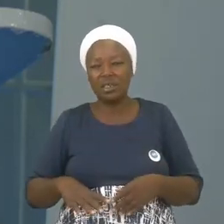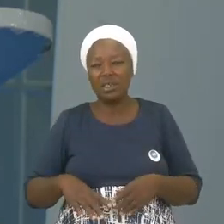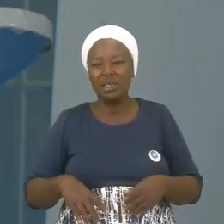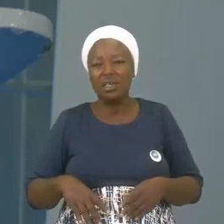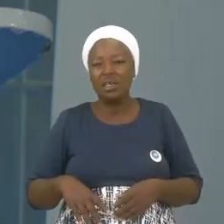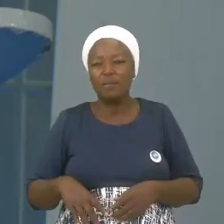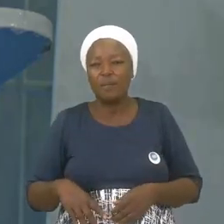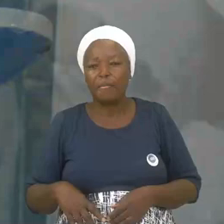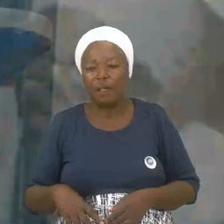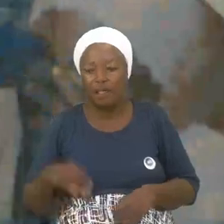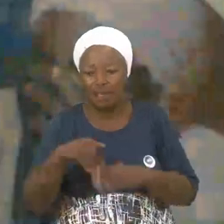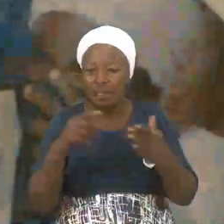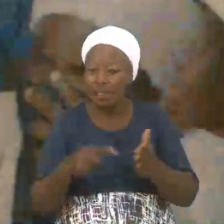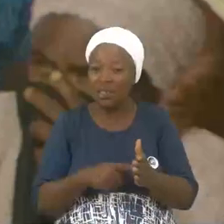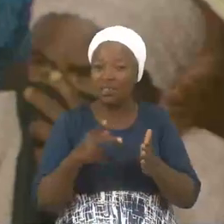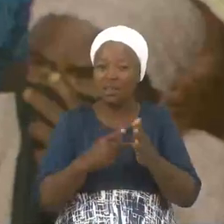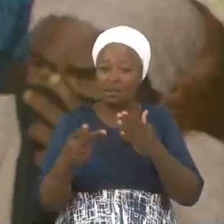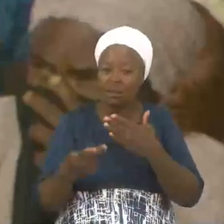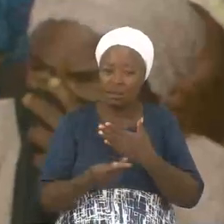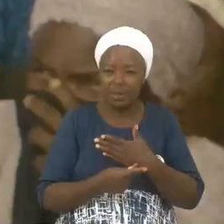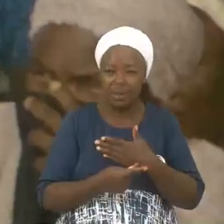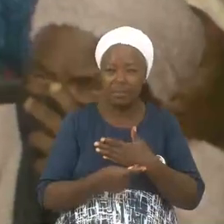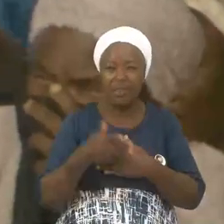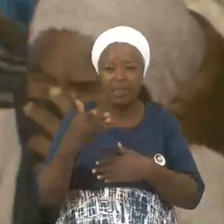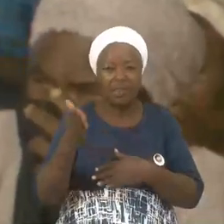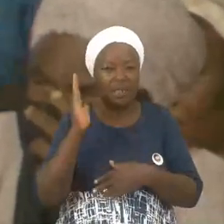Ceux qui ont donné leur vie au Seigneur.